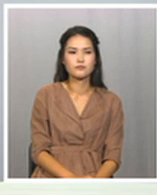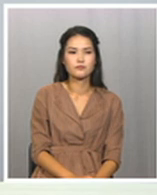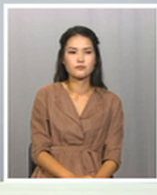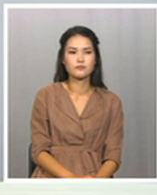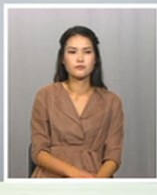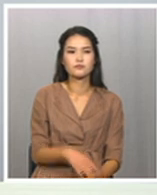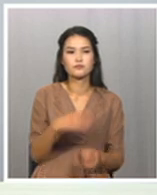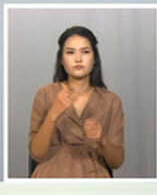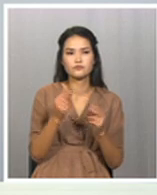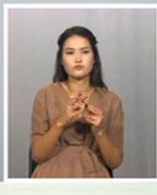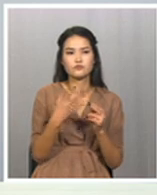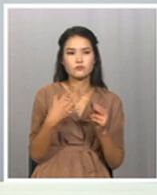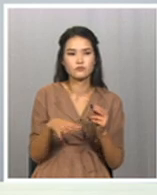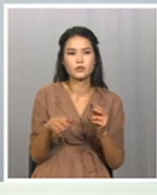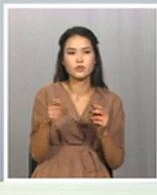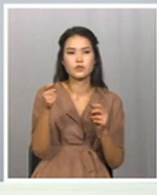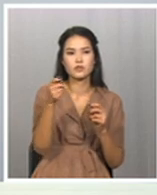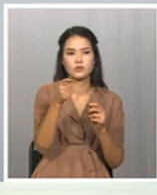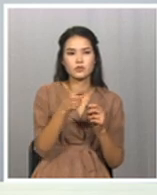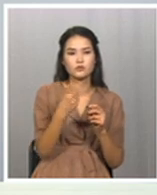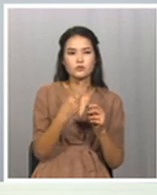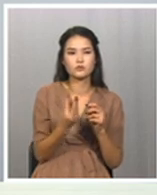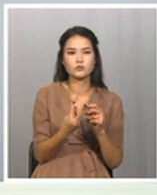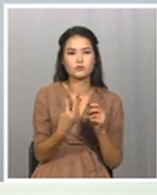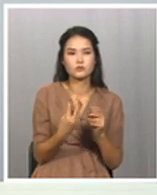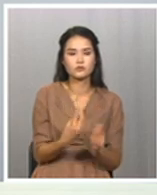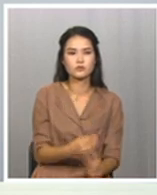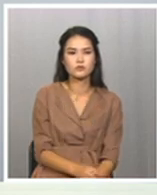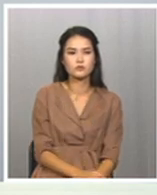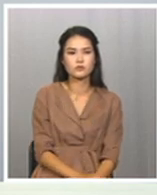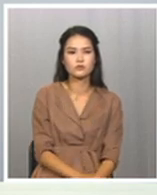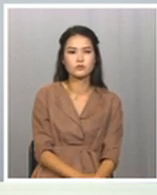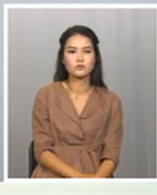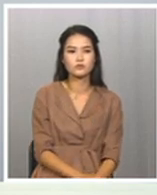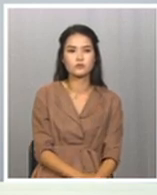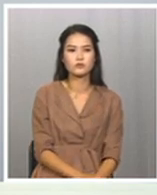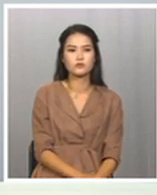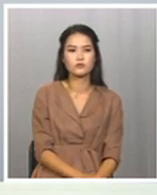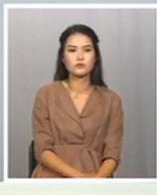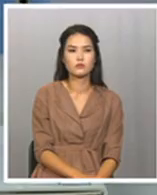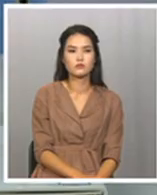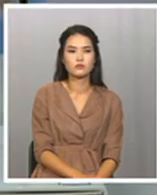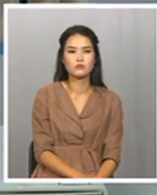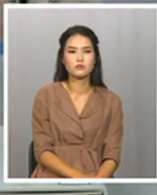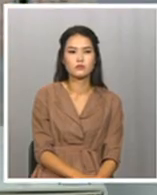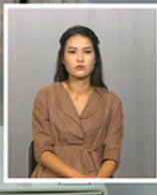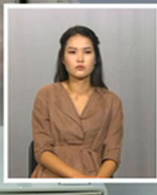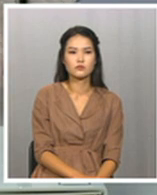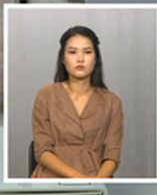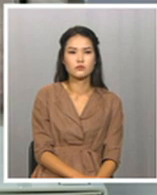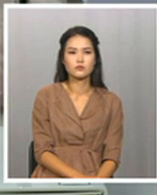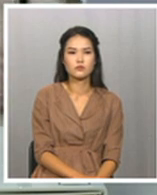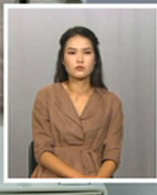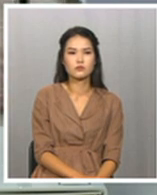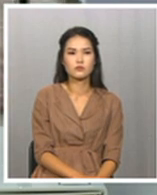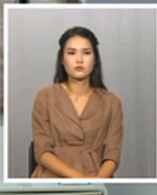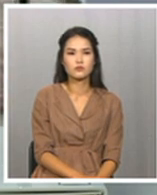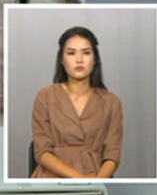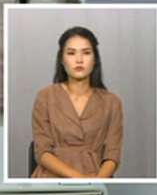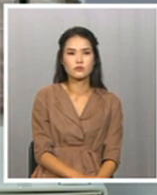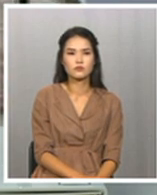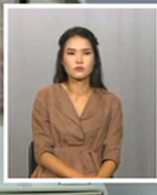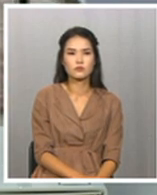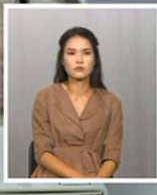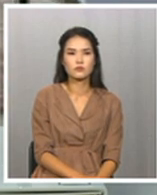Спирт шамда сынауықты қыздыру үшін ең бірінші сынауықтың өн бойын қыздырып аламыз. Бірінші өне